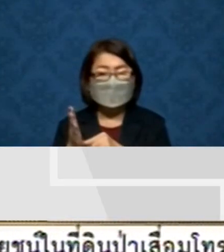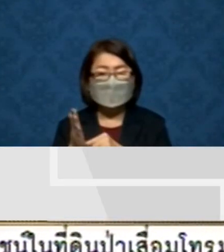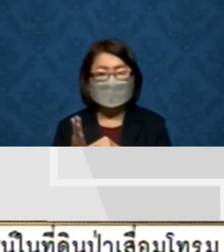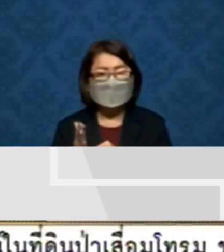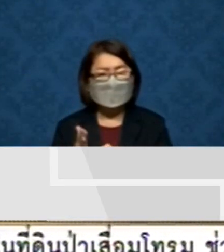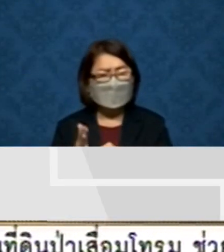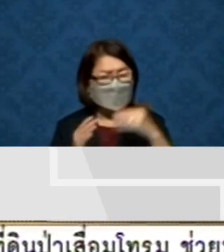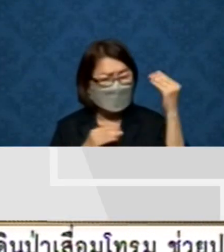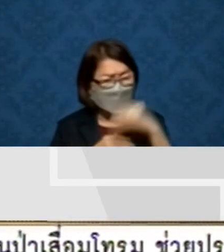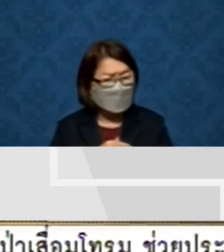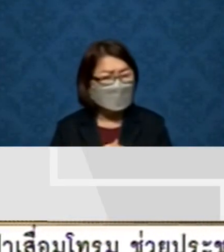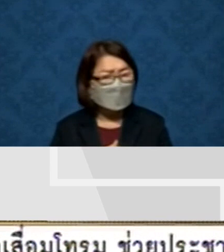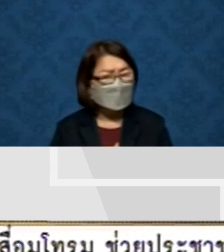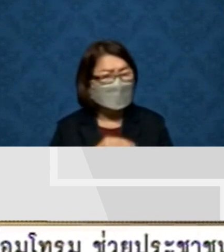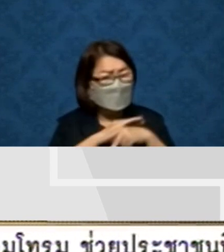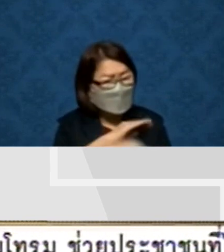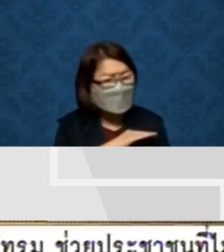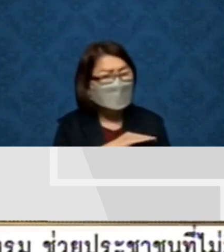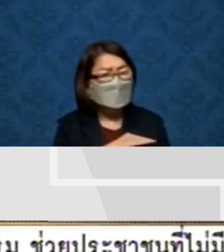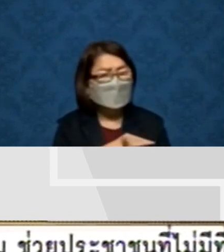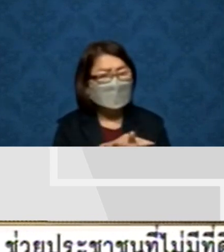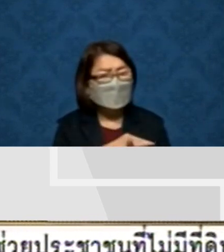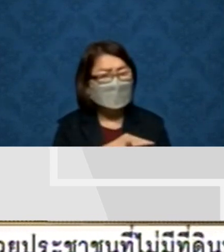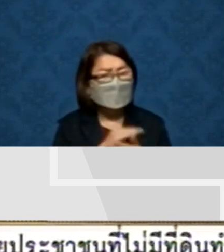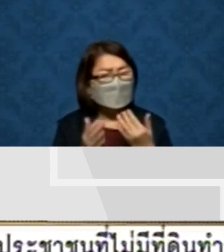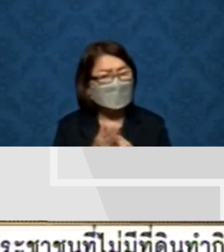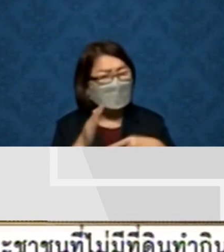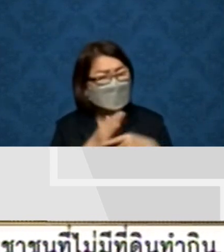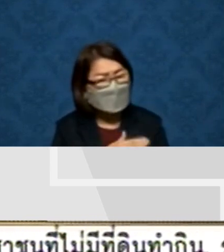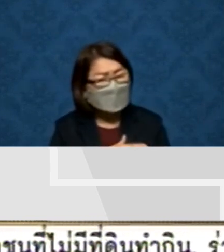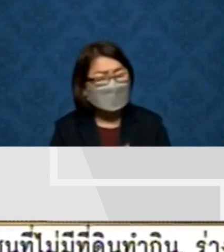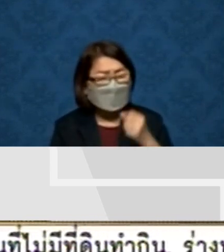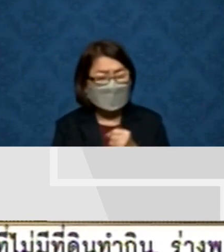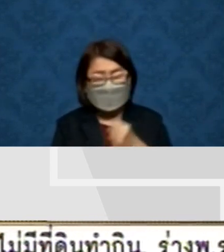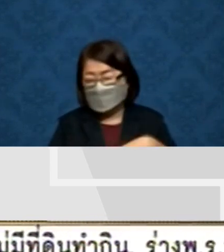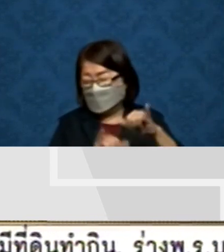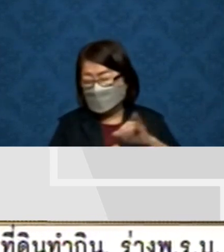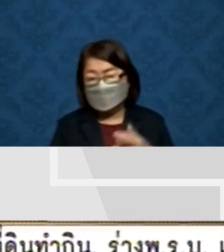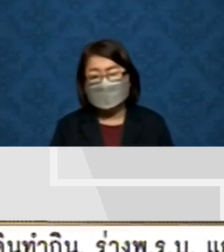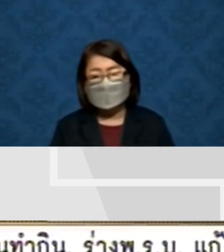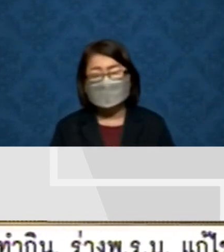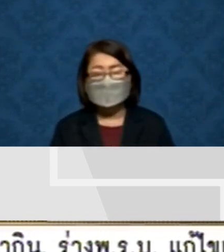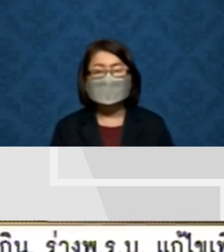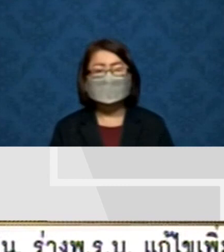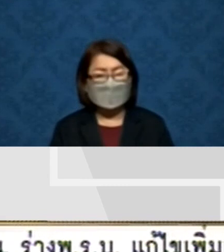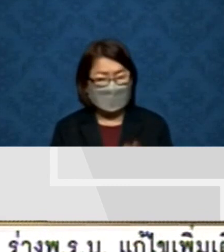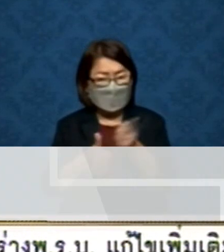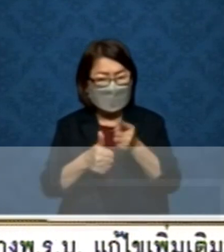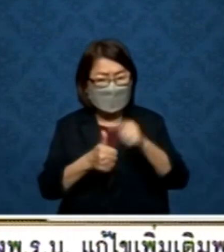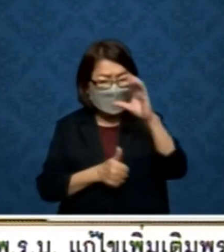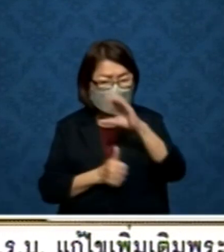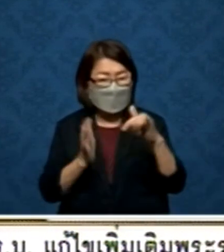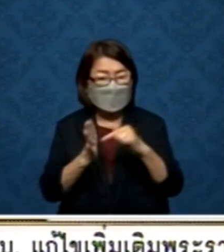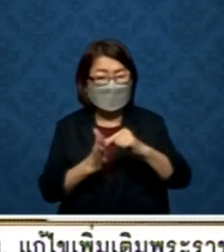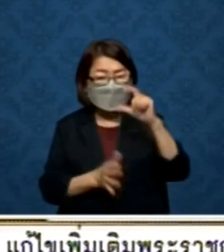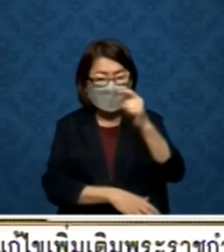ตมีพฤติการช่อชนทุจริตต่อหน้าที่หลายเรื่องทั้งการจัดหาวัคซีน